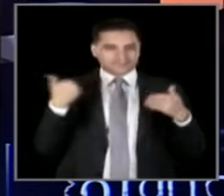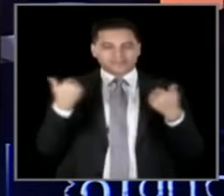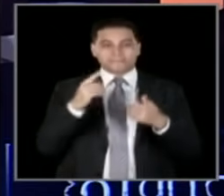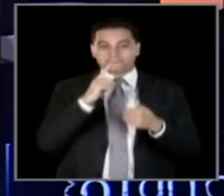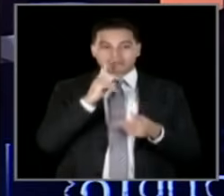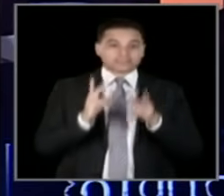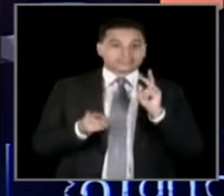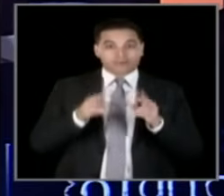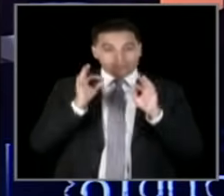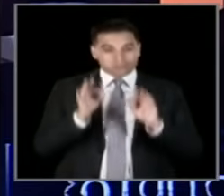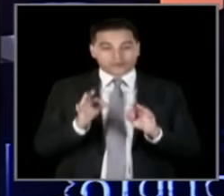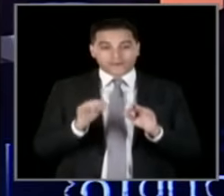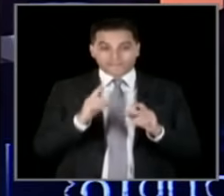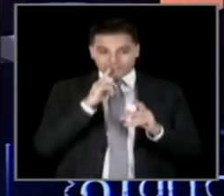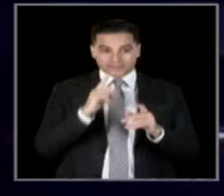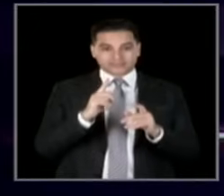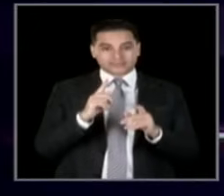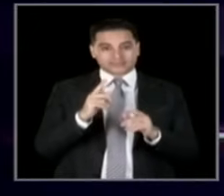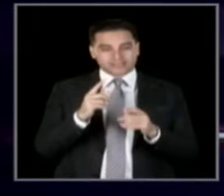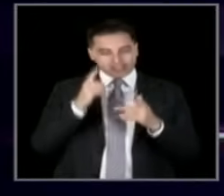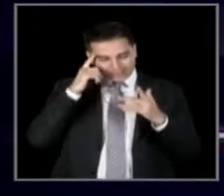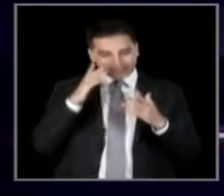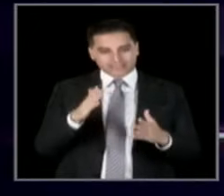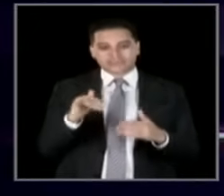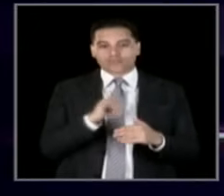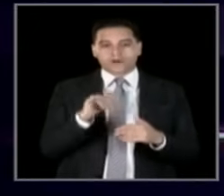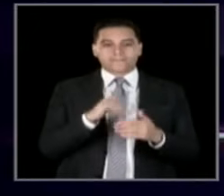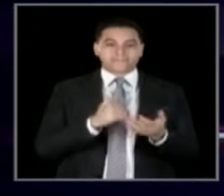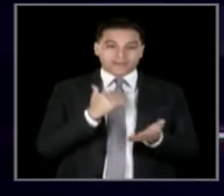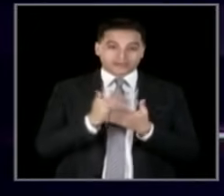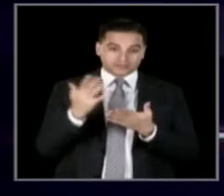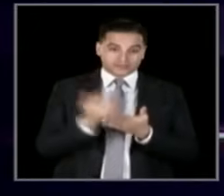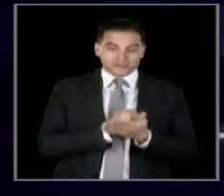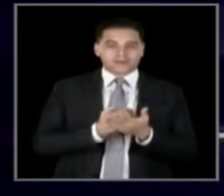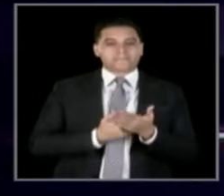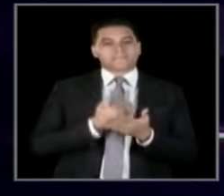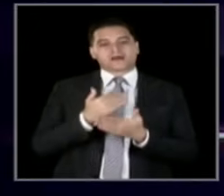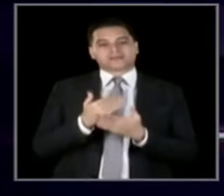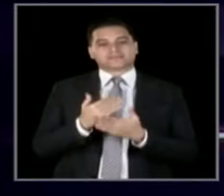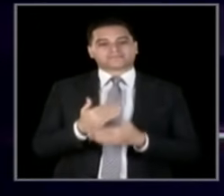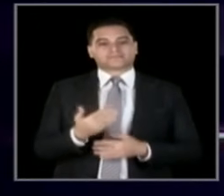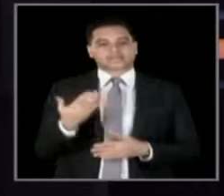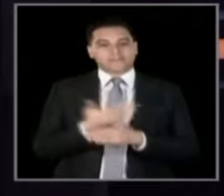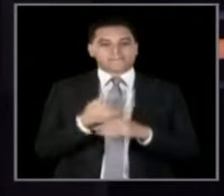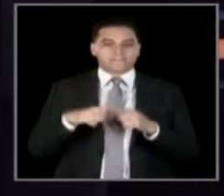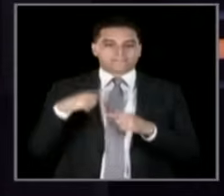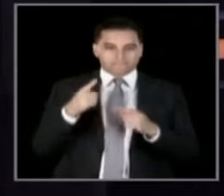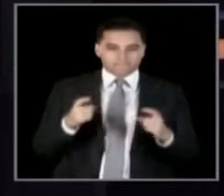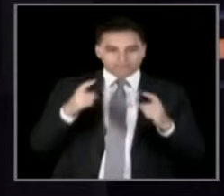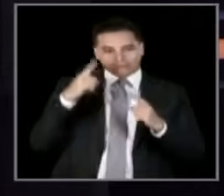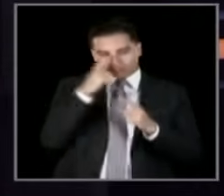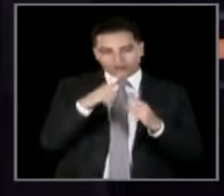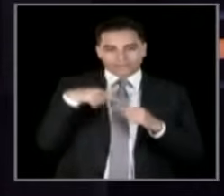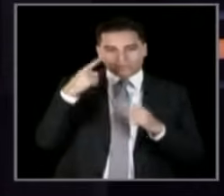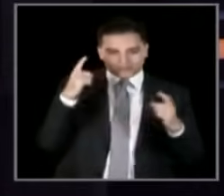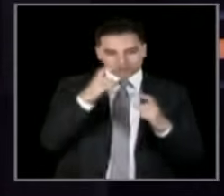مش احتفال بس مش احتفال جامد، يعني شويه تركيز يعني. بس عشان مزيد من التركيز بالظبط، عشان الماتش اللي بعديه اكيد هيبقى اصعب،